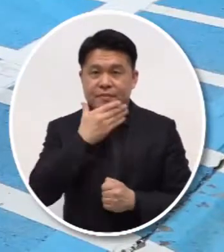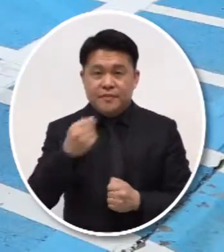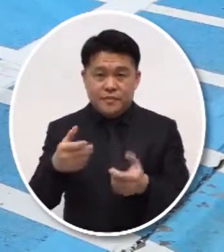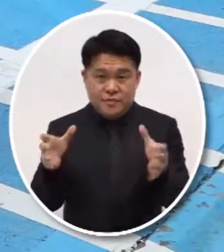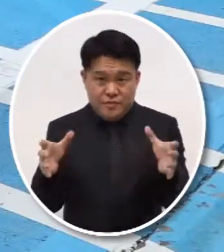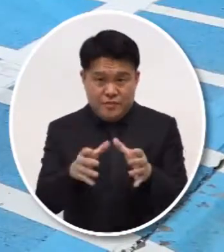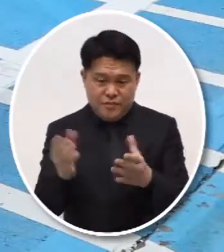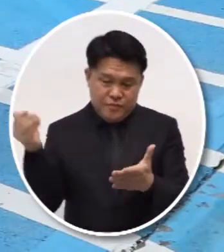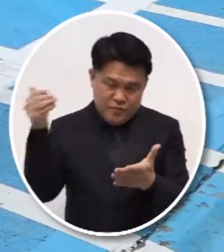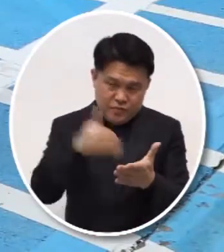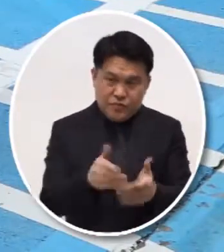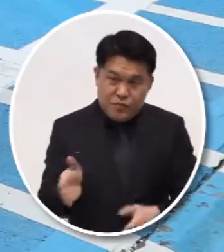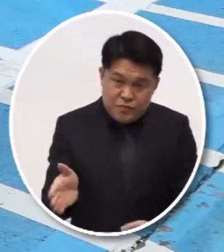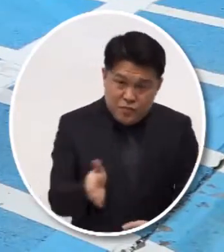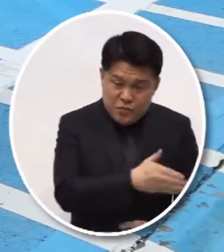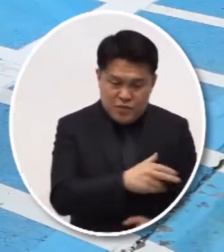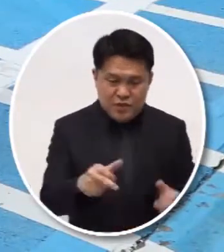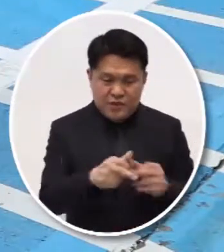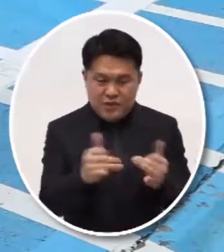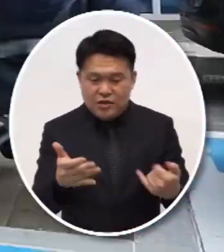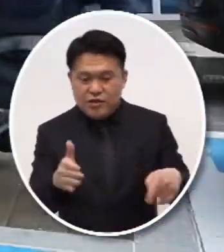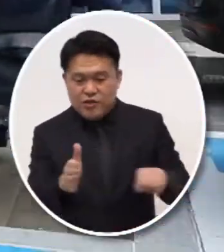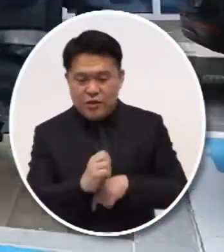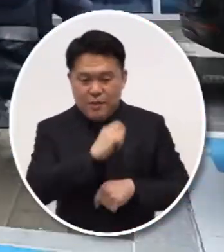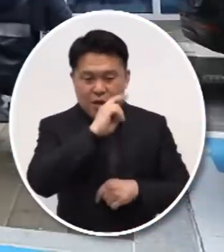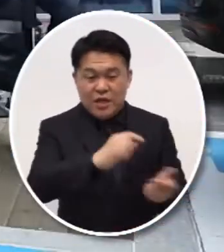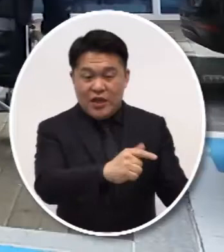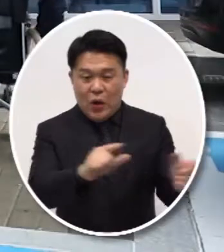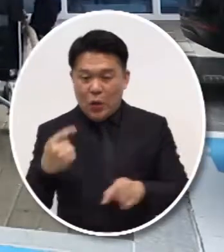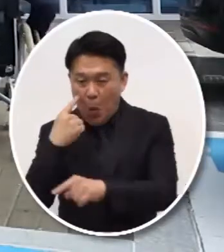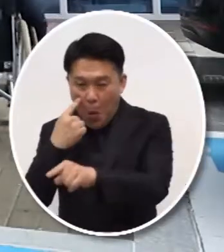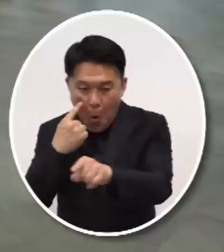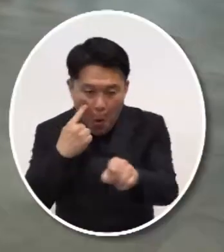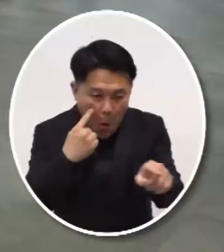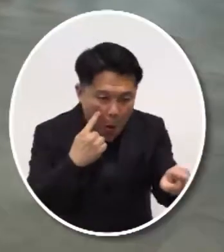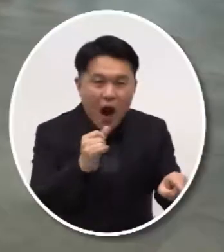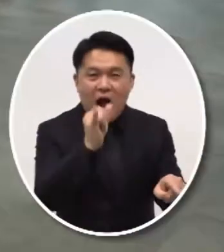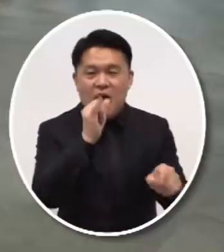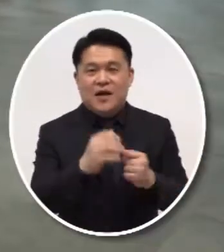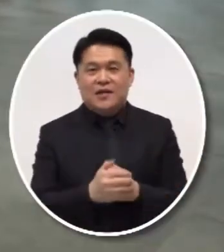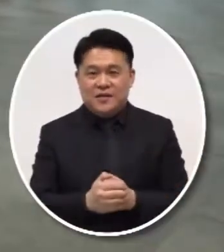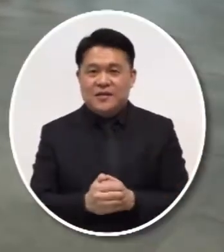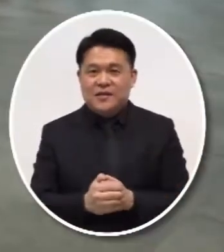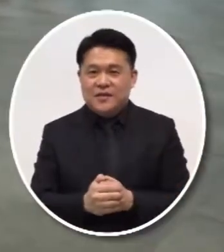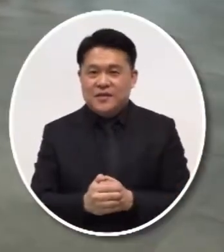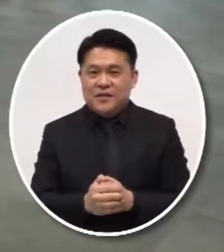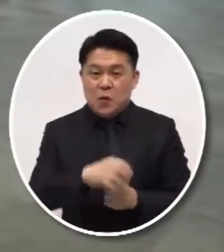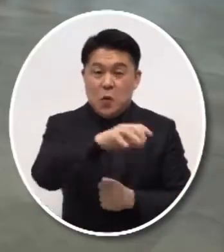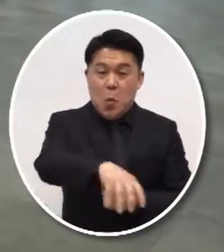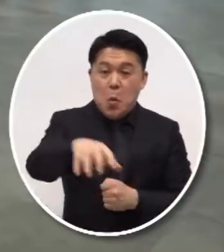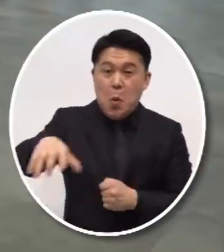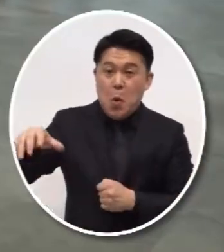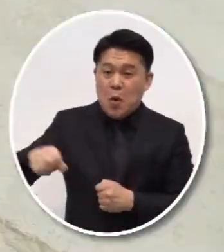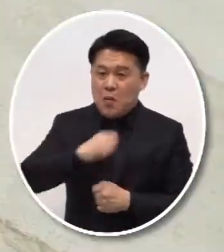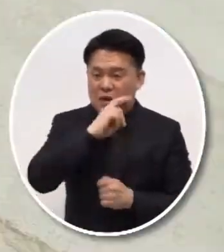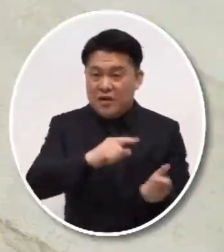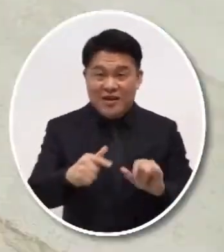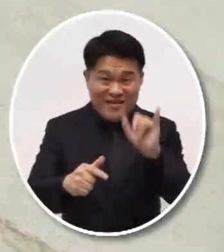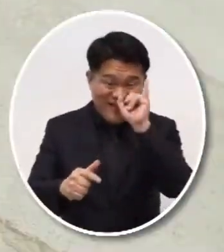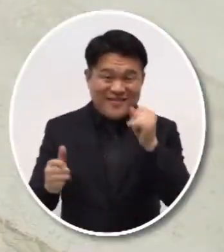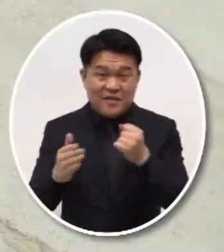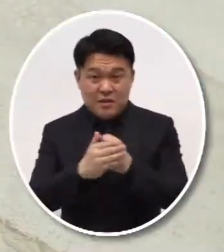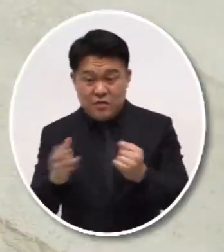행복모아에 도착하는 순간부터 장애인들을 위한 편의시설들을 만나게 되는데요. 사내 곳곳에 마련된 편의시설